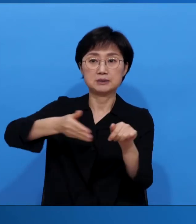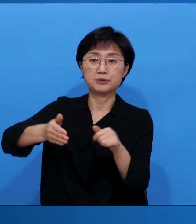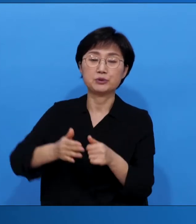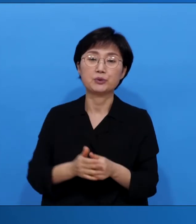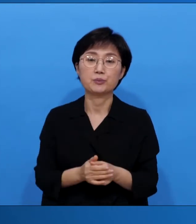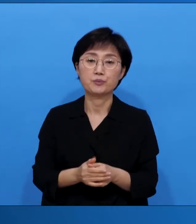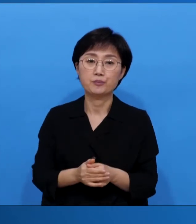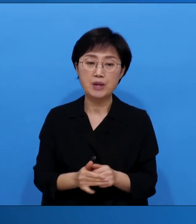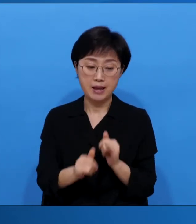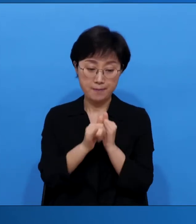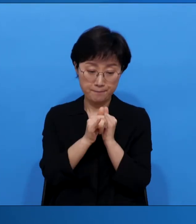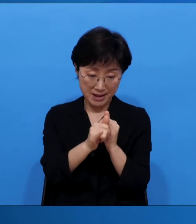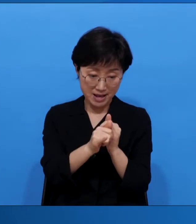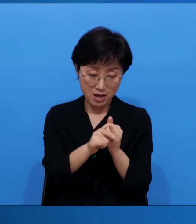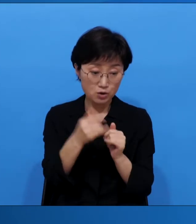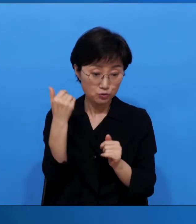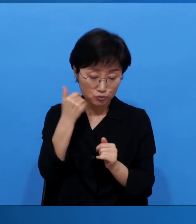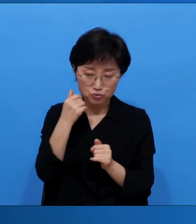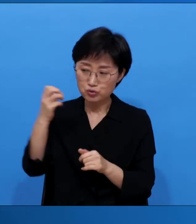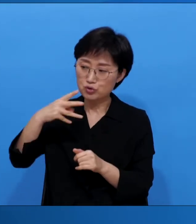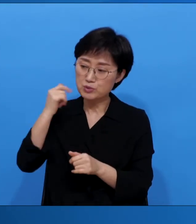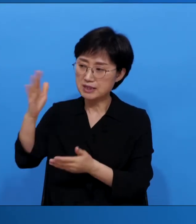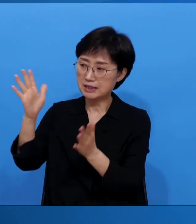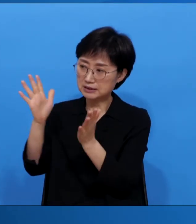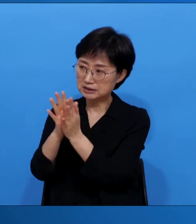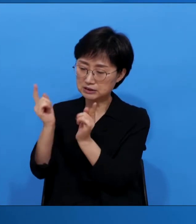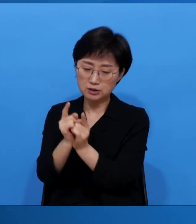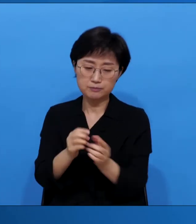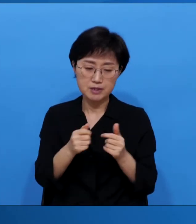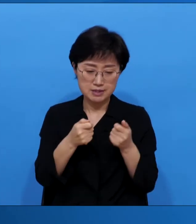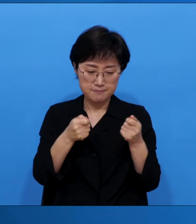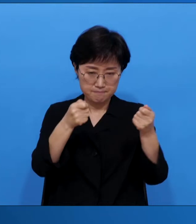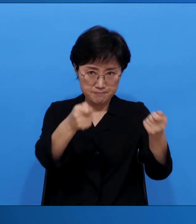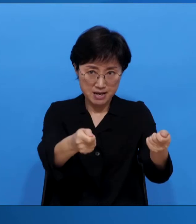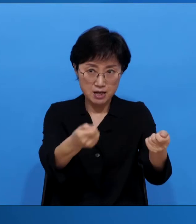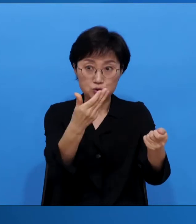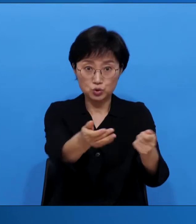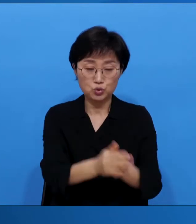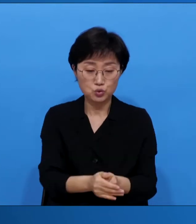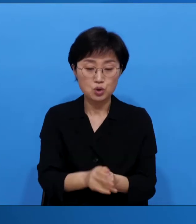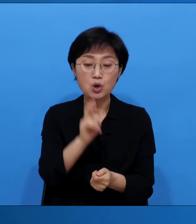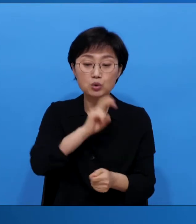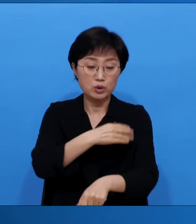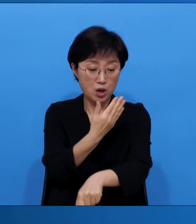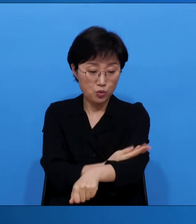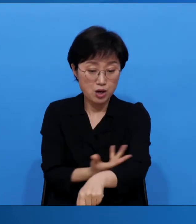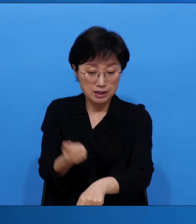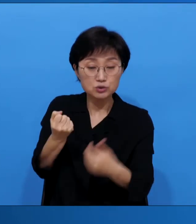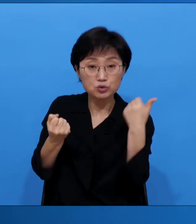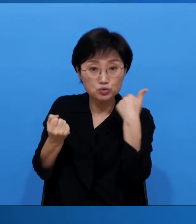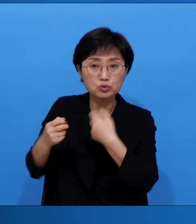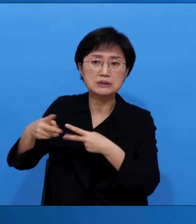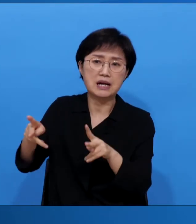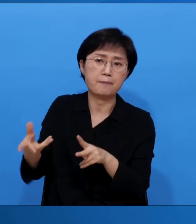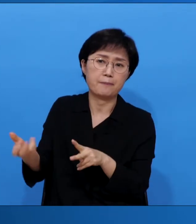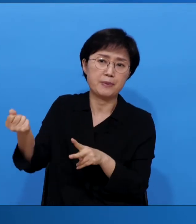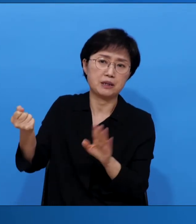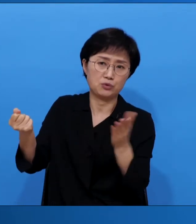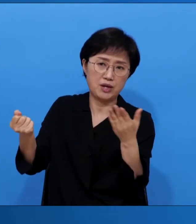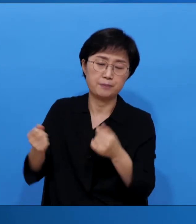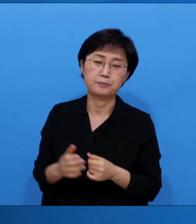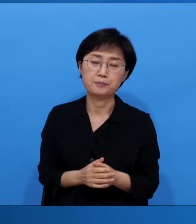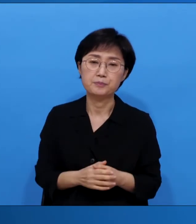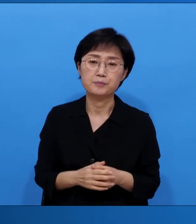수상작은 류광수 목사가 개별 시상하며 입상한 작품의 저작권은 사단법인 세계복음화 전도협회에